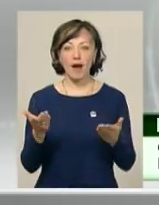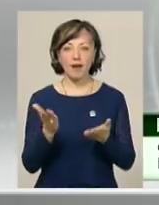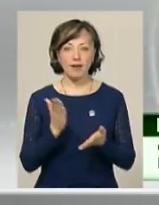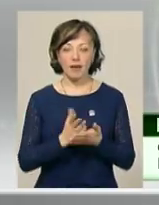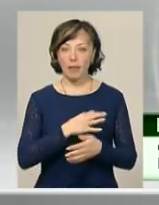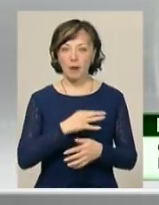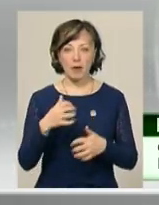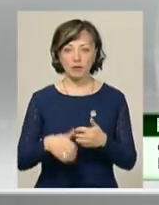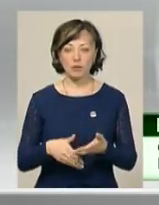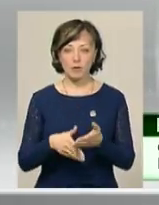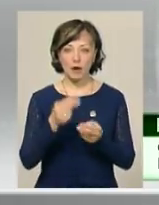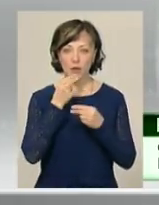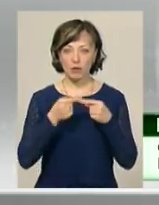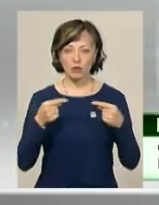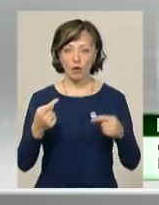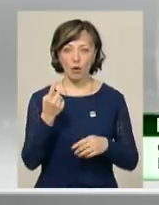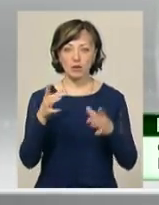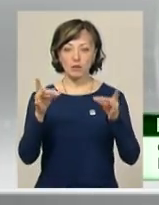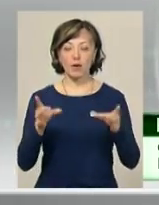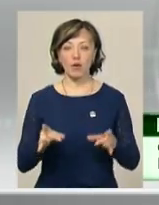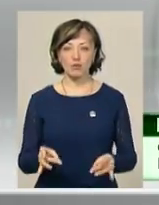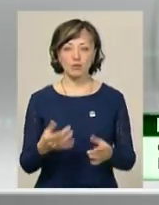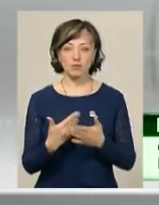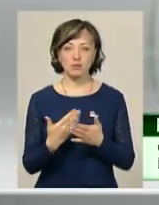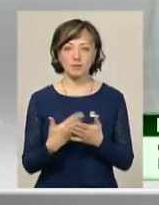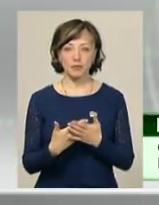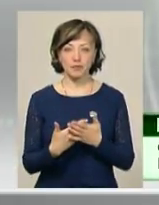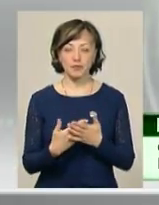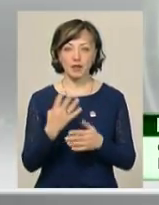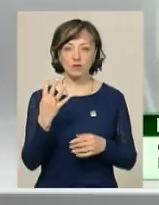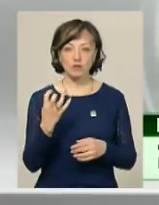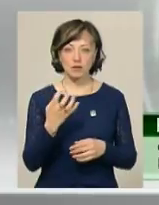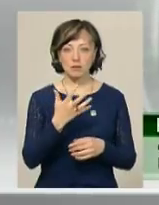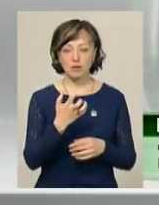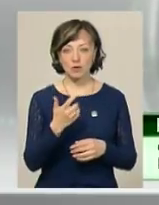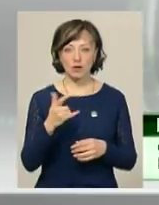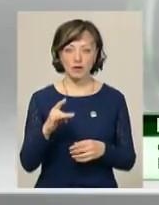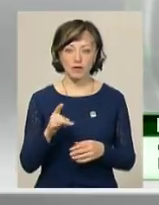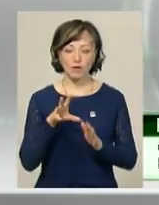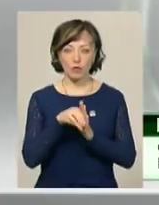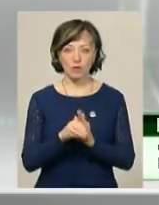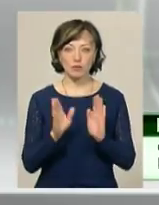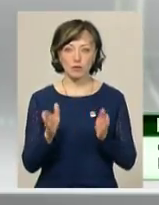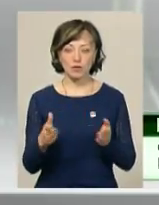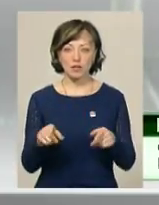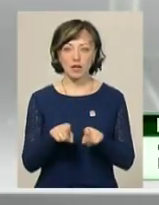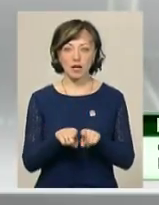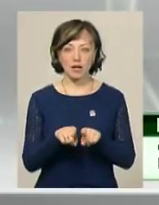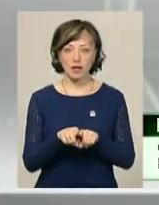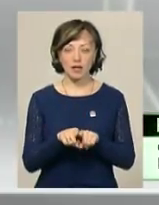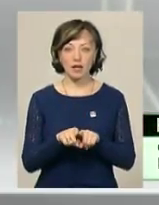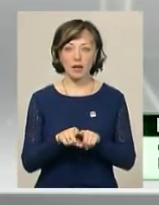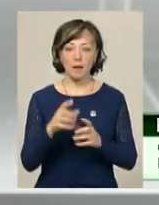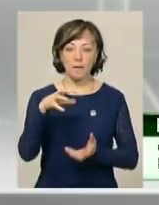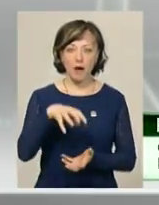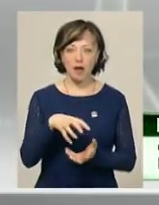і допомагають продуктам. Один пакунок коштує близько 400-500 гривень, і туди будуть входити такі традиційні страви,